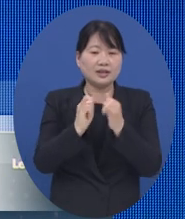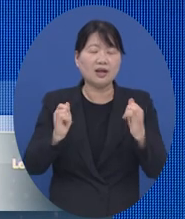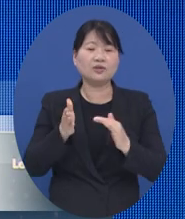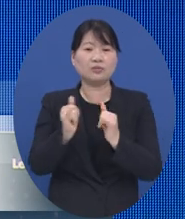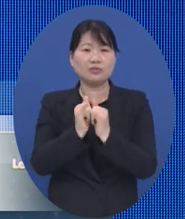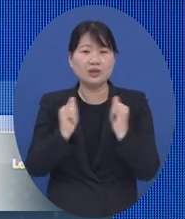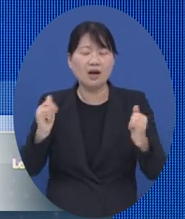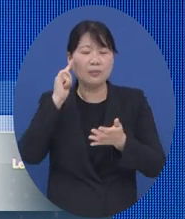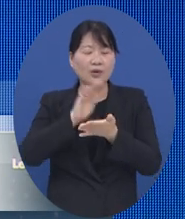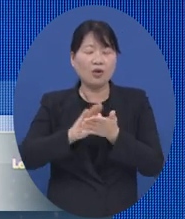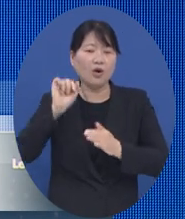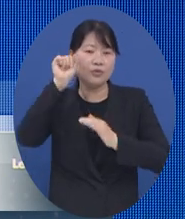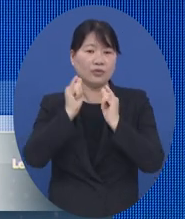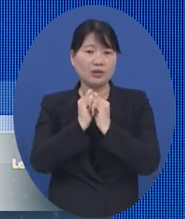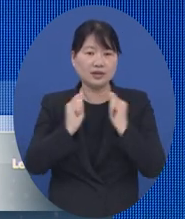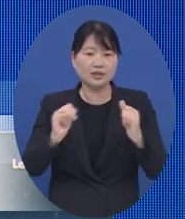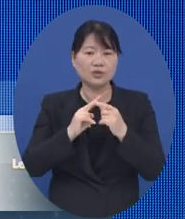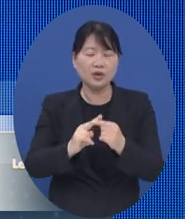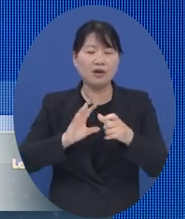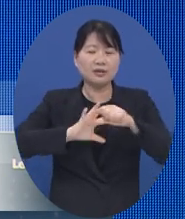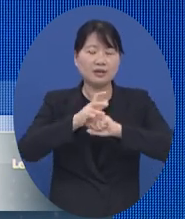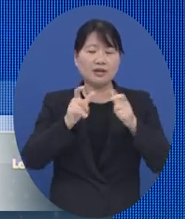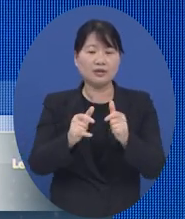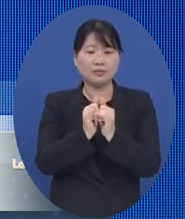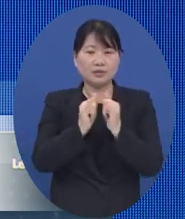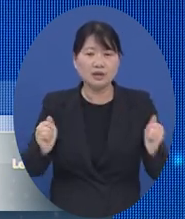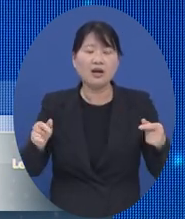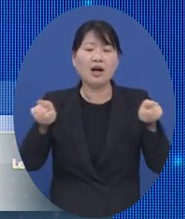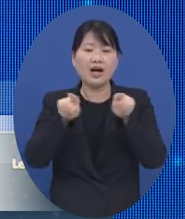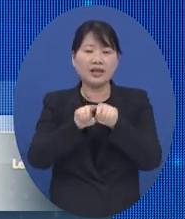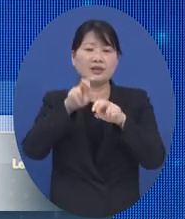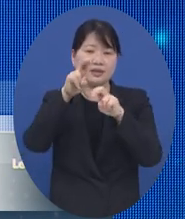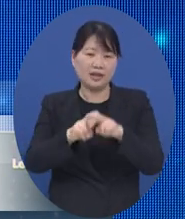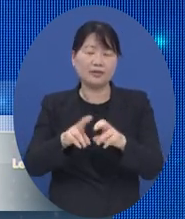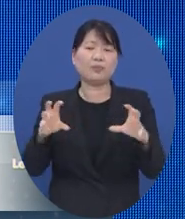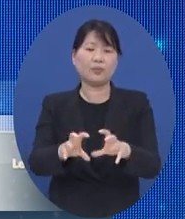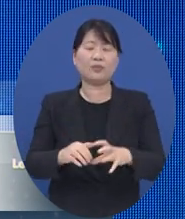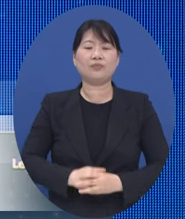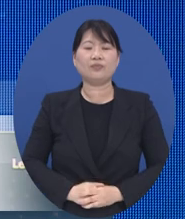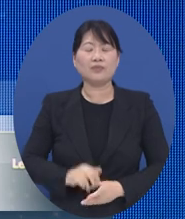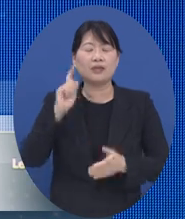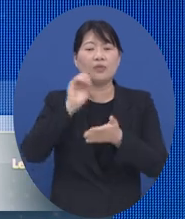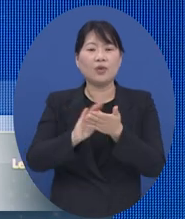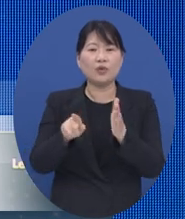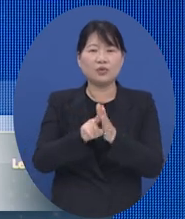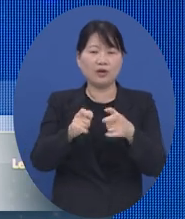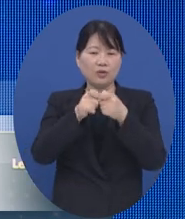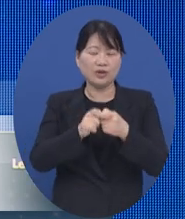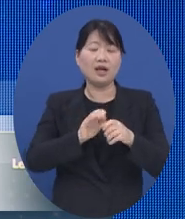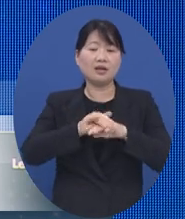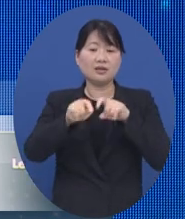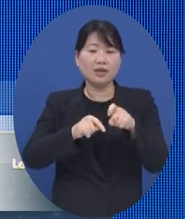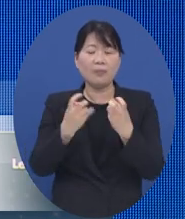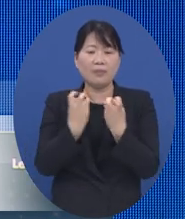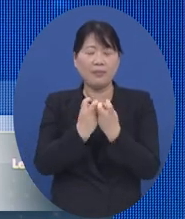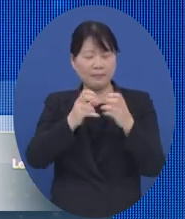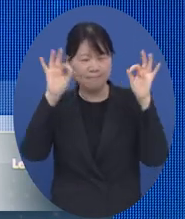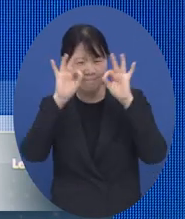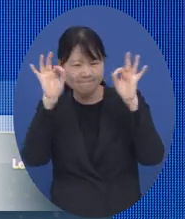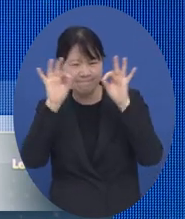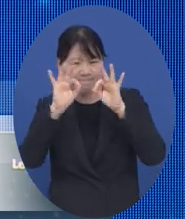그리고 평화운동가들과 세계 시민들이 한자리에 모였습니다. 평화를 위한 구체적인 실천 방안을